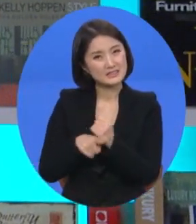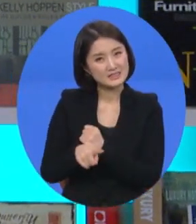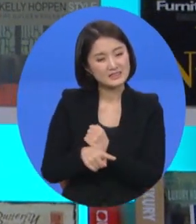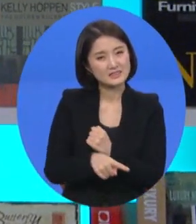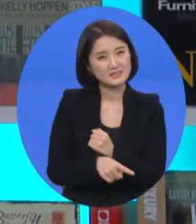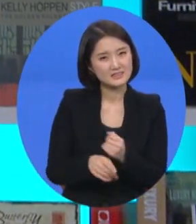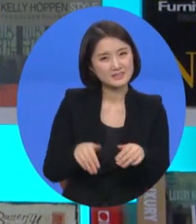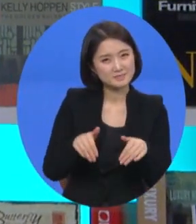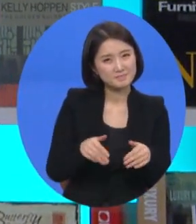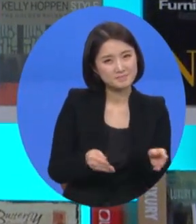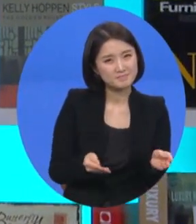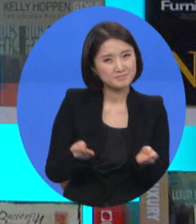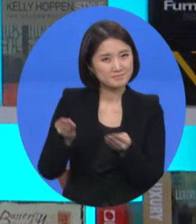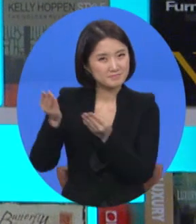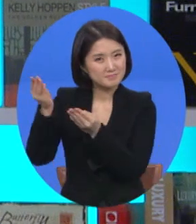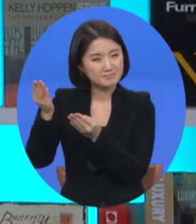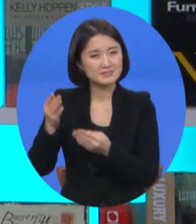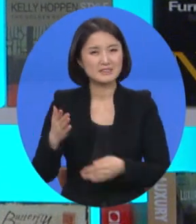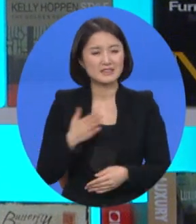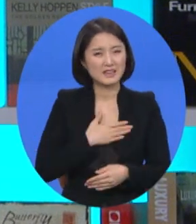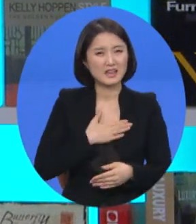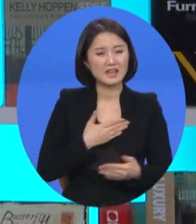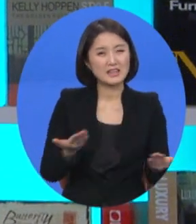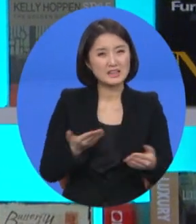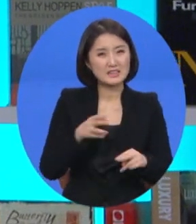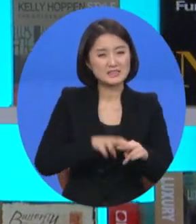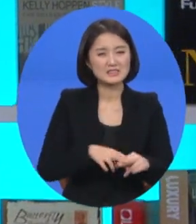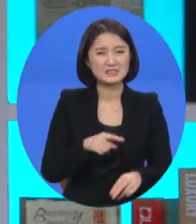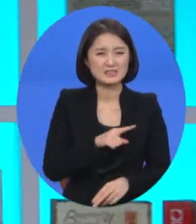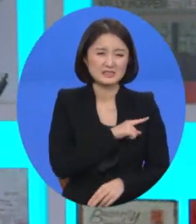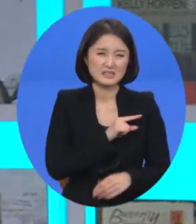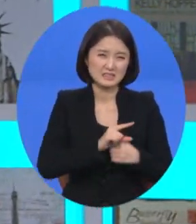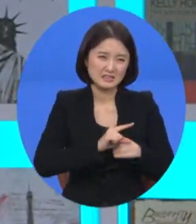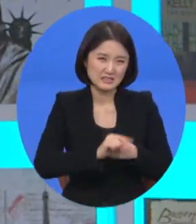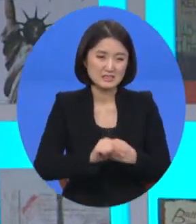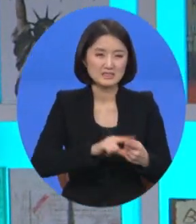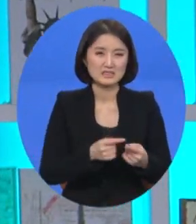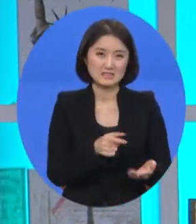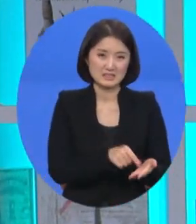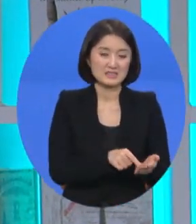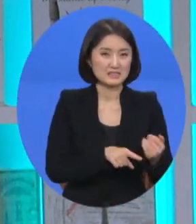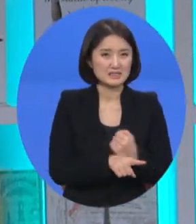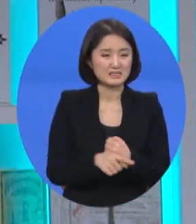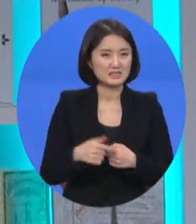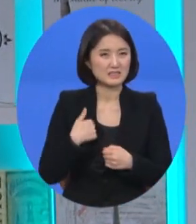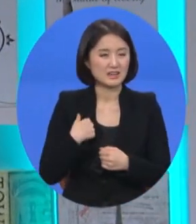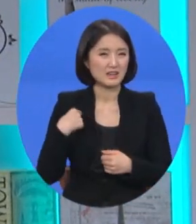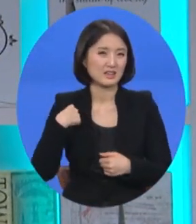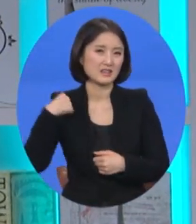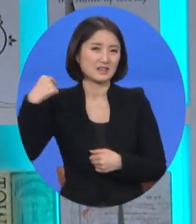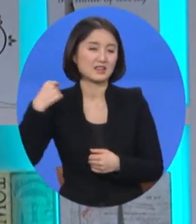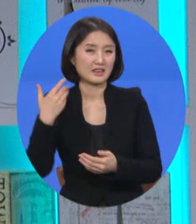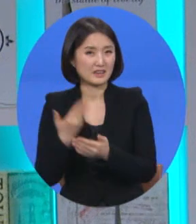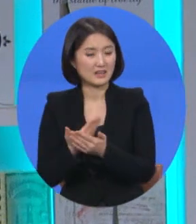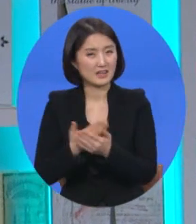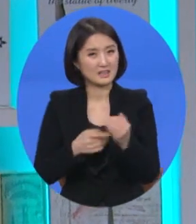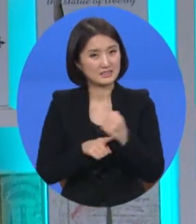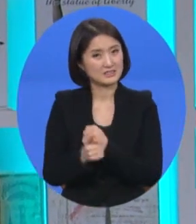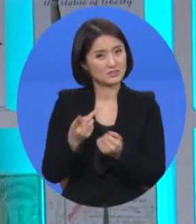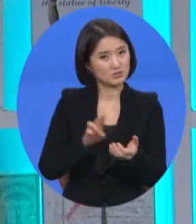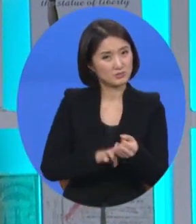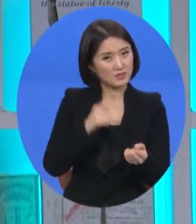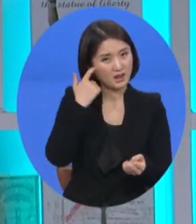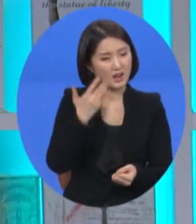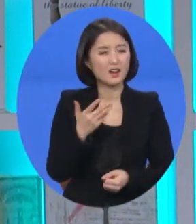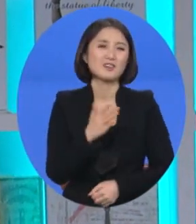굳이 자기의 현직을 저렇게 밝힌 것으로 보면 말이죠 그죠 예 자 이처럼 우리 옛그림